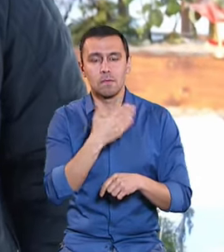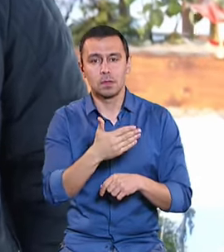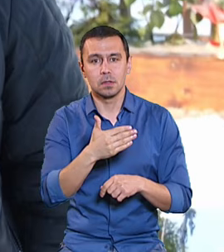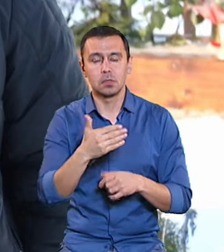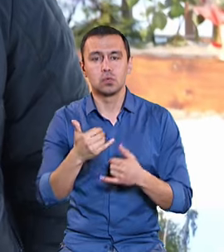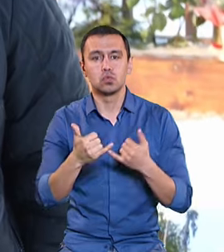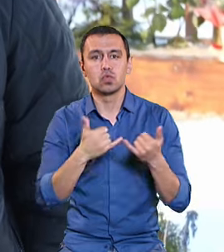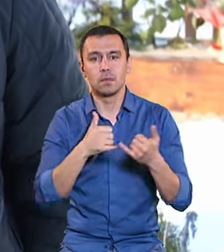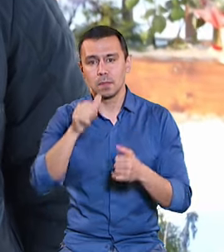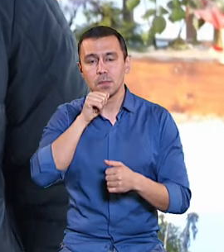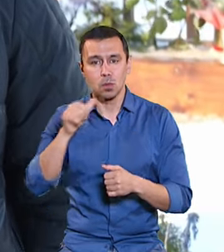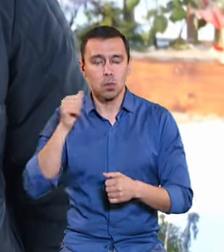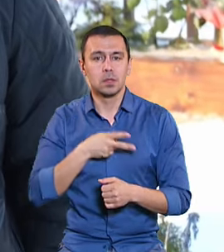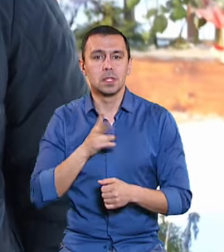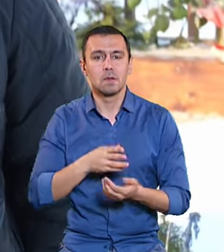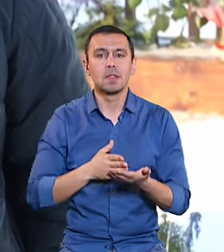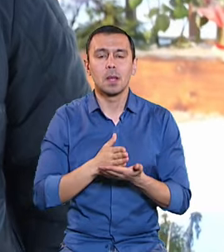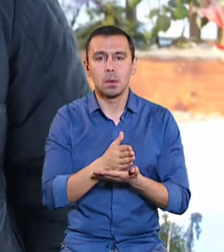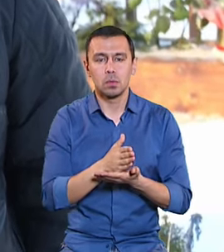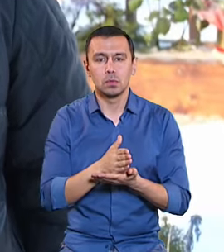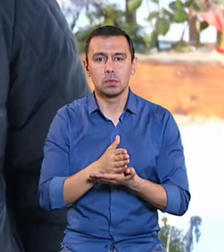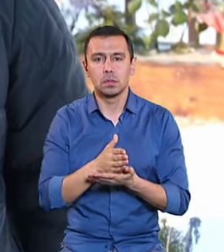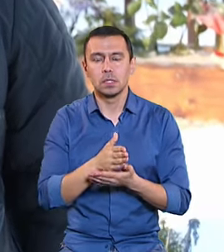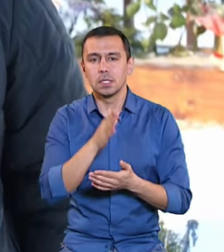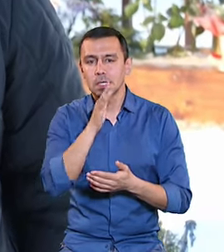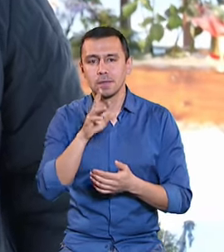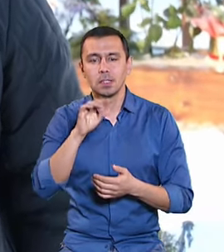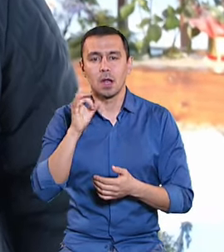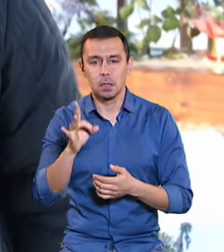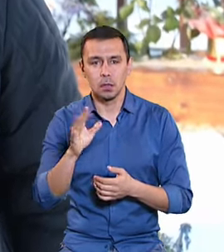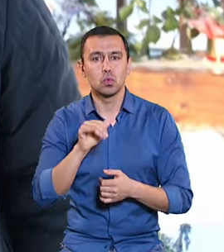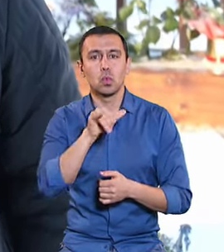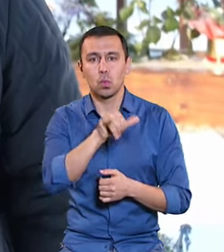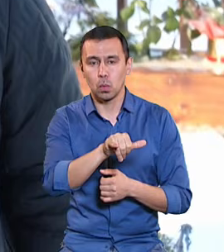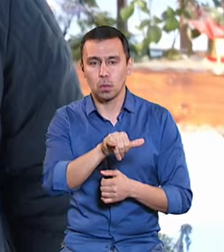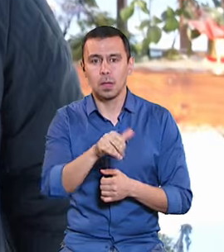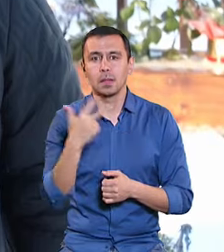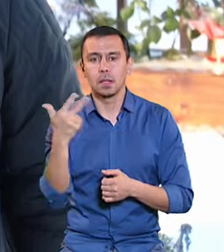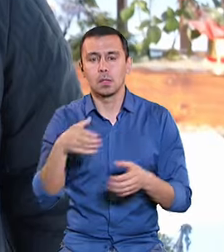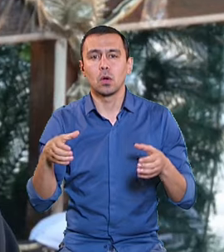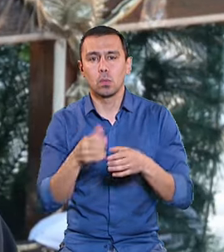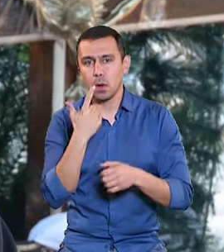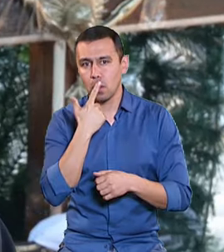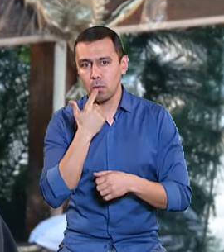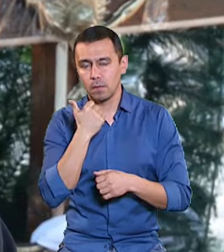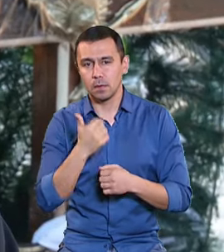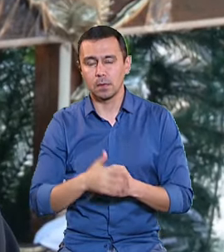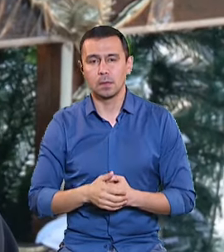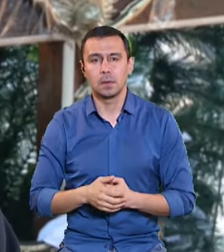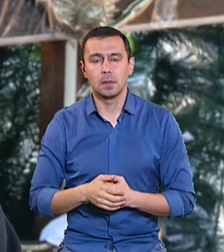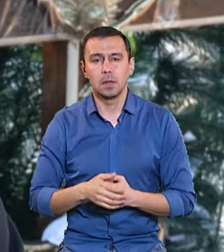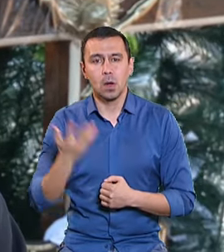жовтні минулого року загинув у напрямку Часів-Яр-Хромове, і що в нього Третя група крові. Марина каже,